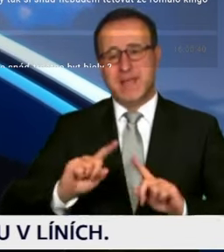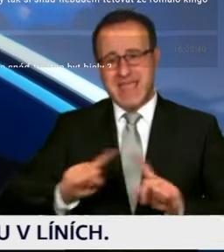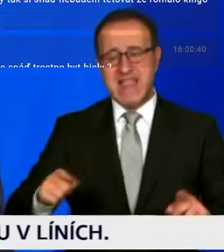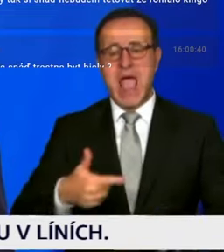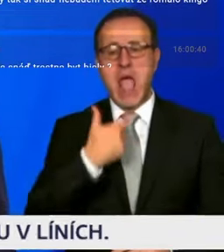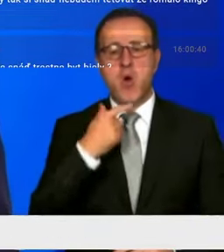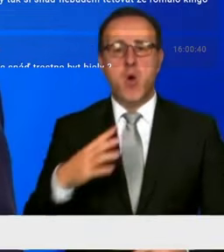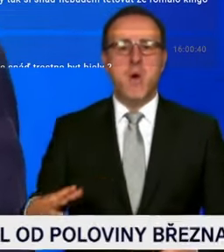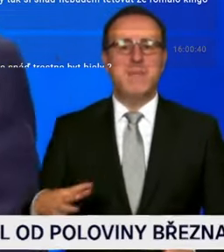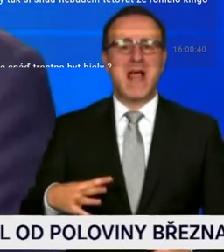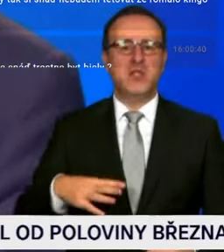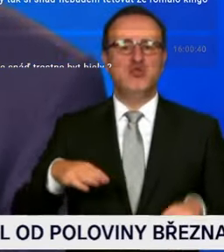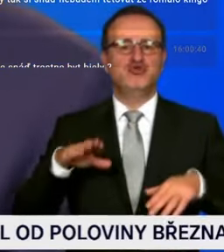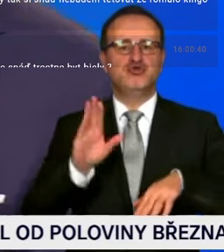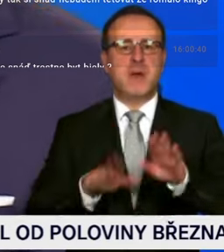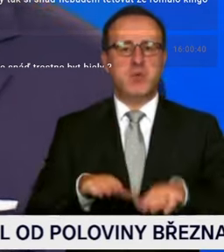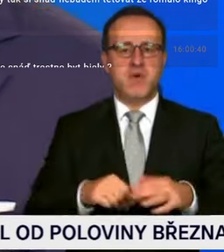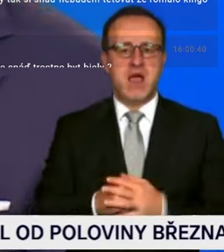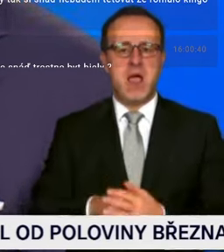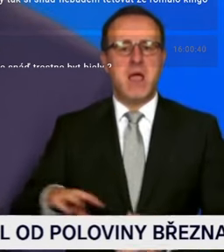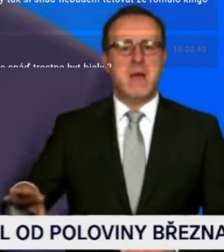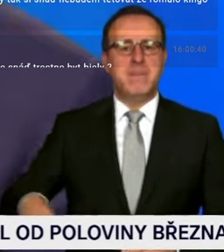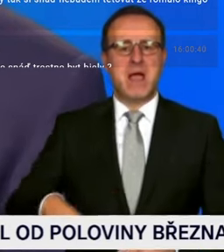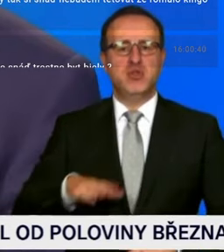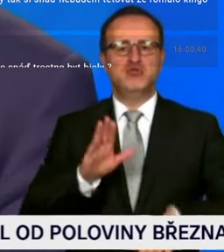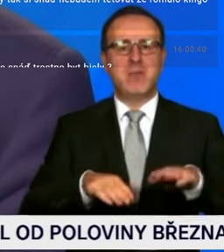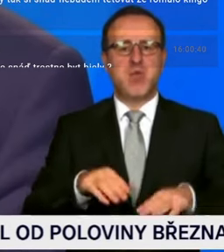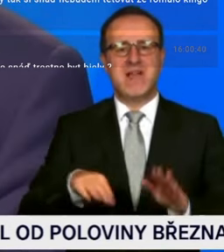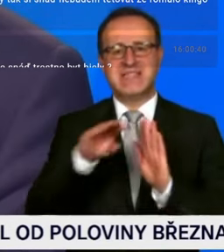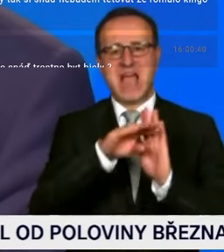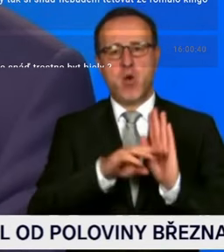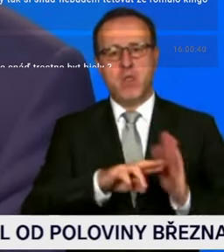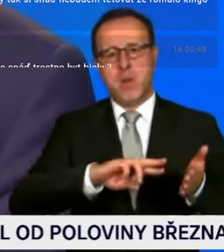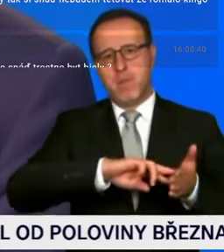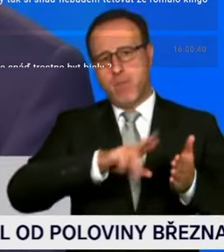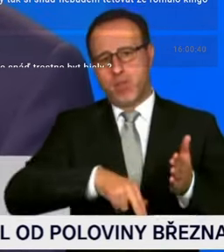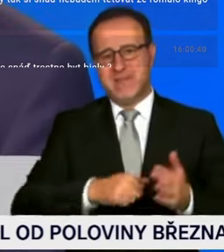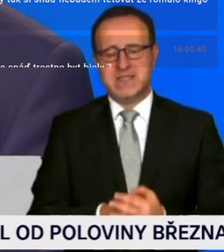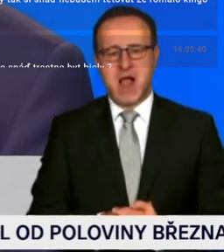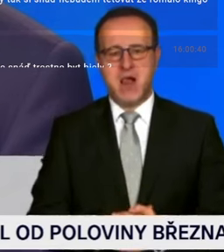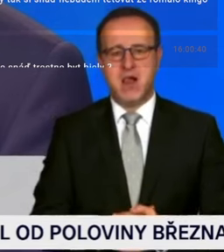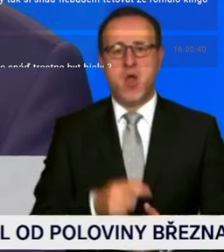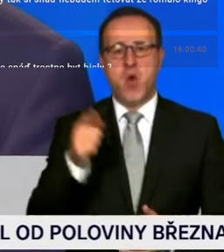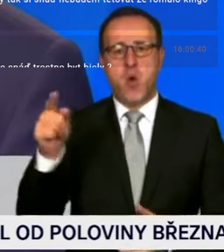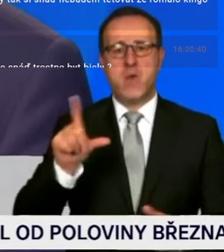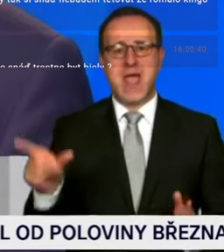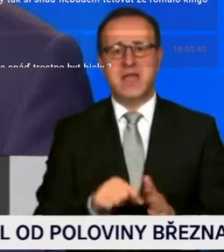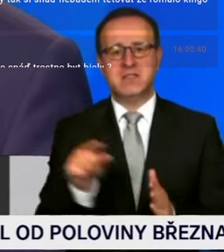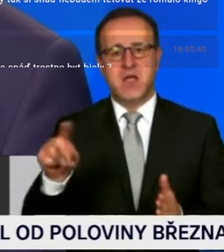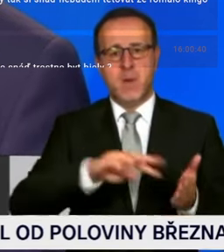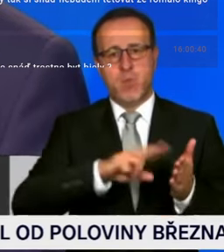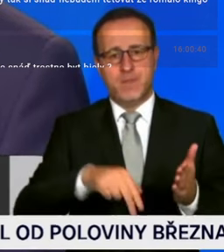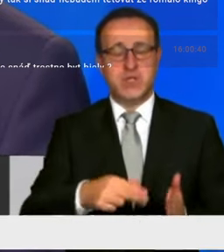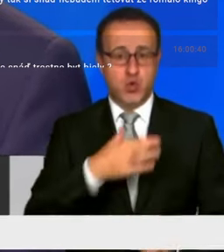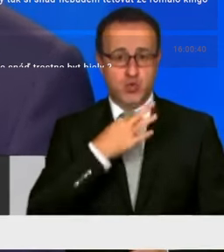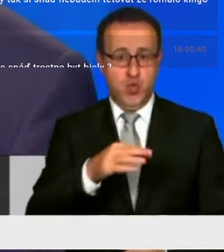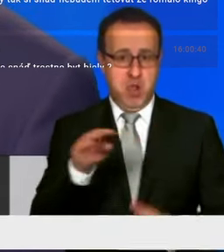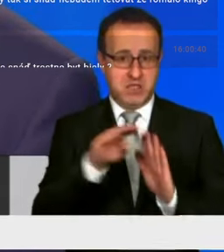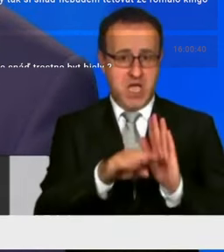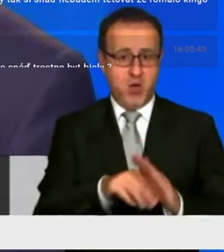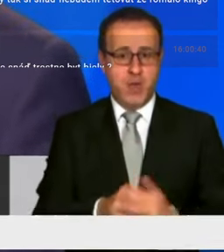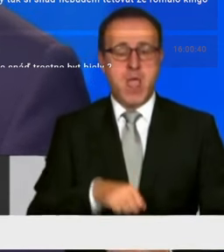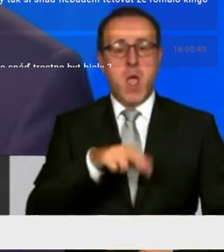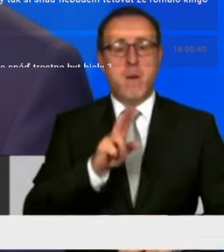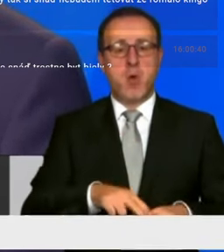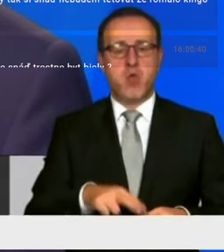čaputová pani čaputová podpísala zákon hrala v Bank Pretože ona s ním podpísala Podpísala súhlas s tým zákonom a